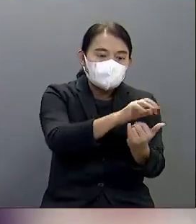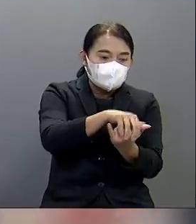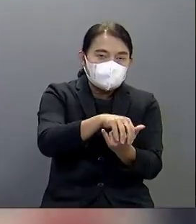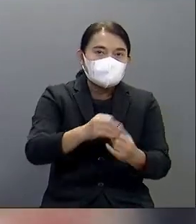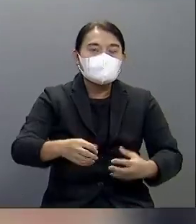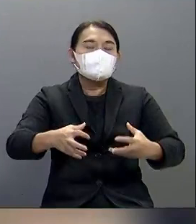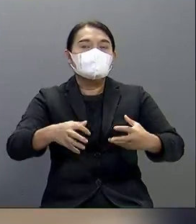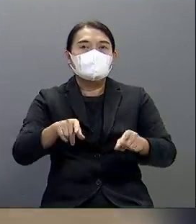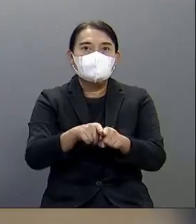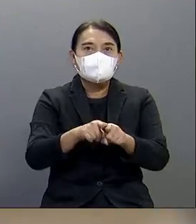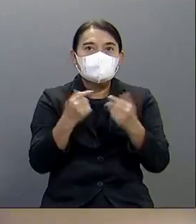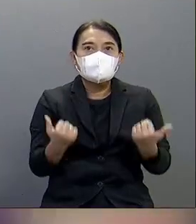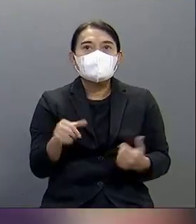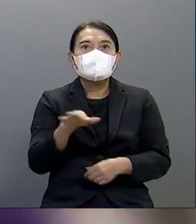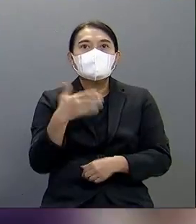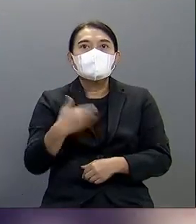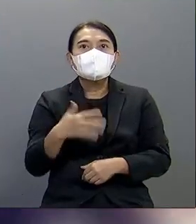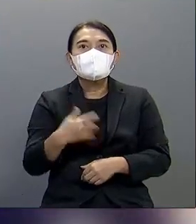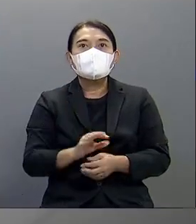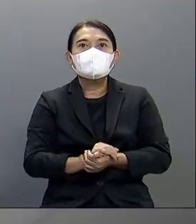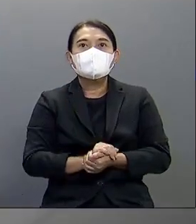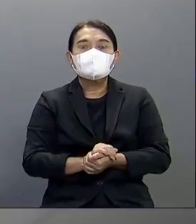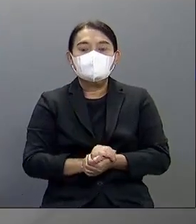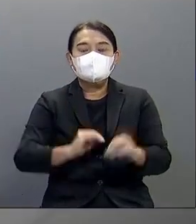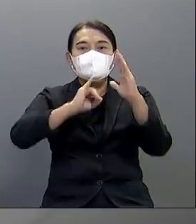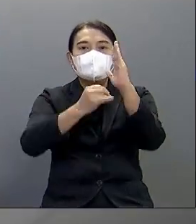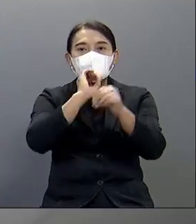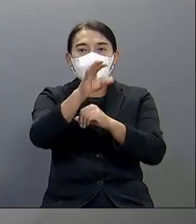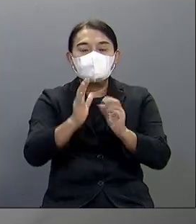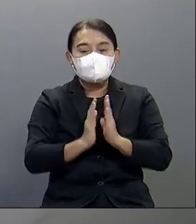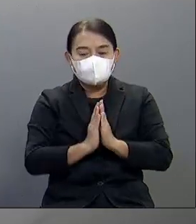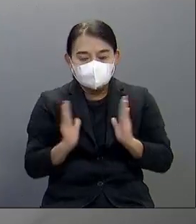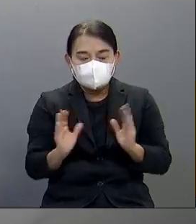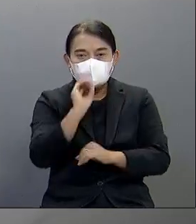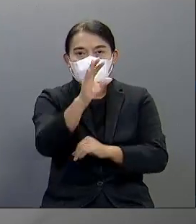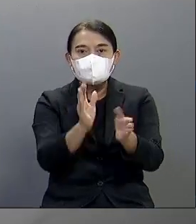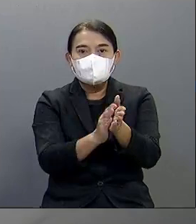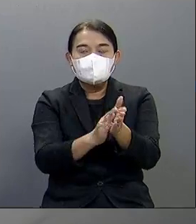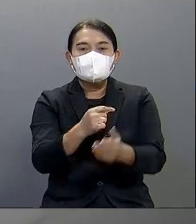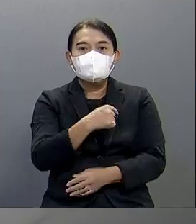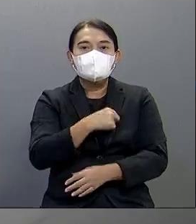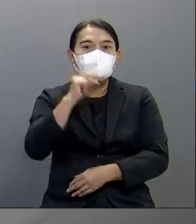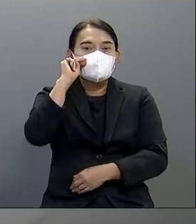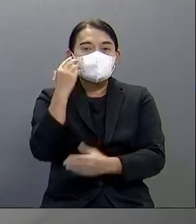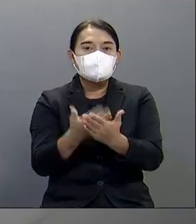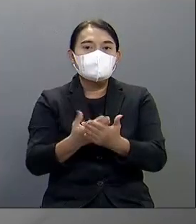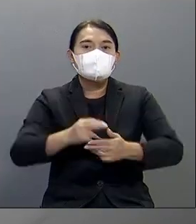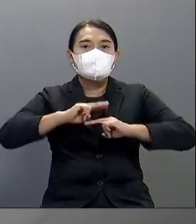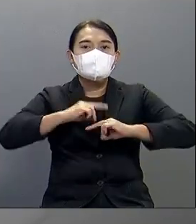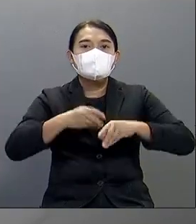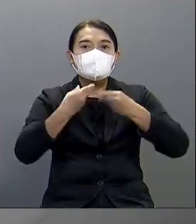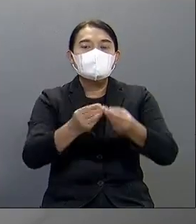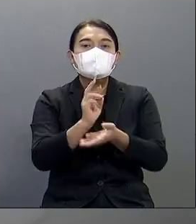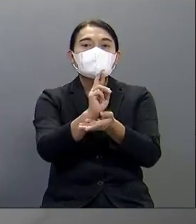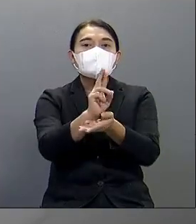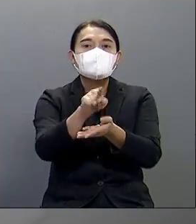เป็นปกติแล้วทางจังหวัดก็กล่าวขอบคุณนะคะแล้วก็ชื่นชมในความมีน้ำใจและมอบเงินส่วนตัวเป็นรางวัล